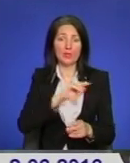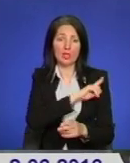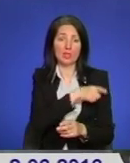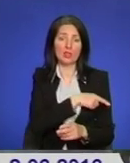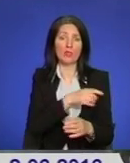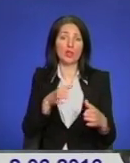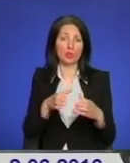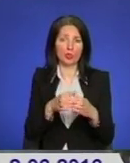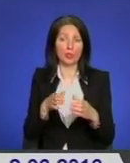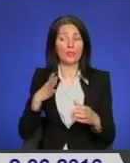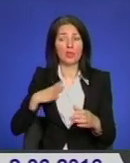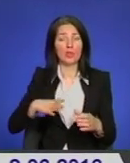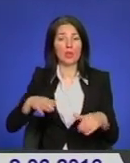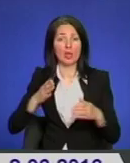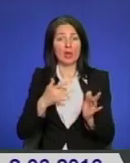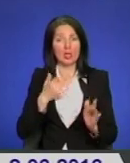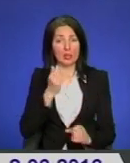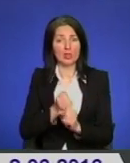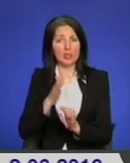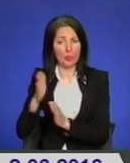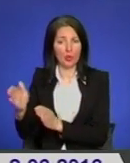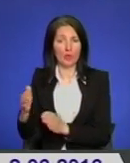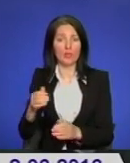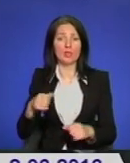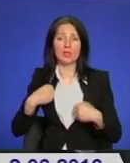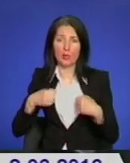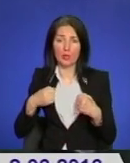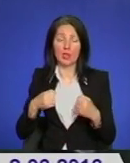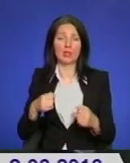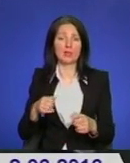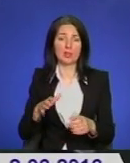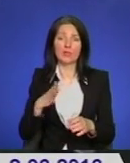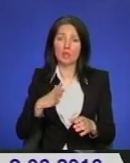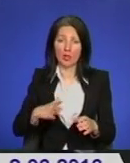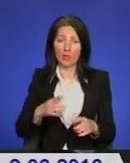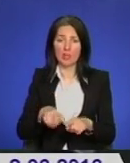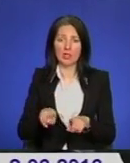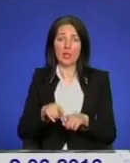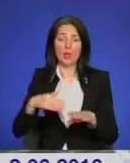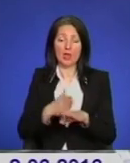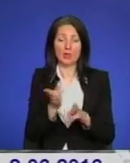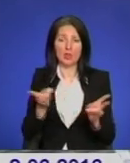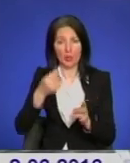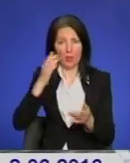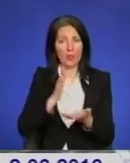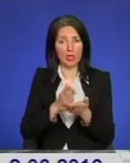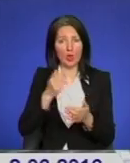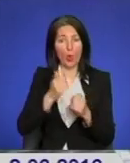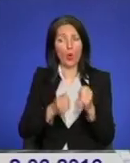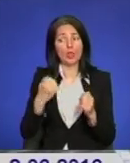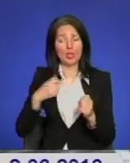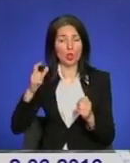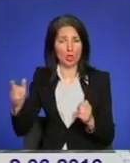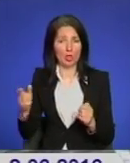Терпіння, дисциплінованість, наполегливість і витривалість – такими якостями повинен володіти кожен військовослужбовець. В цьому переконаний